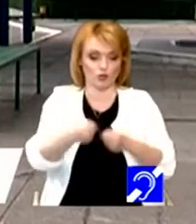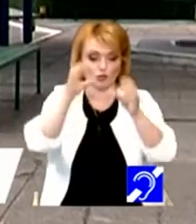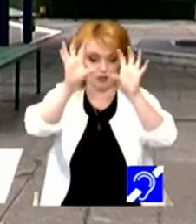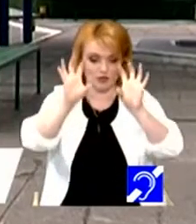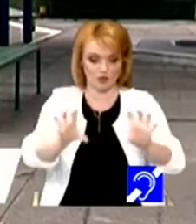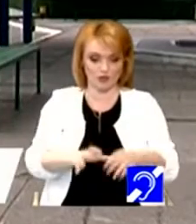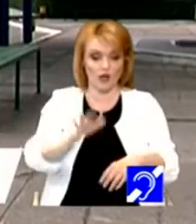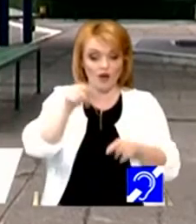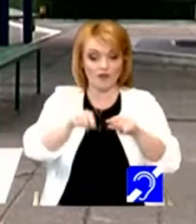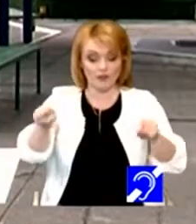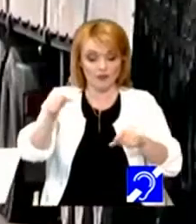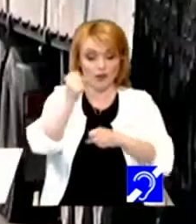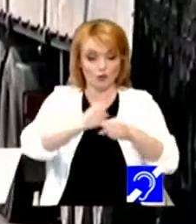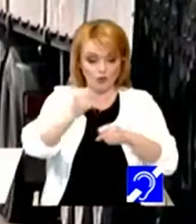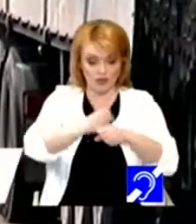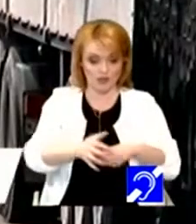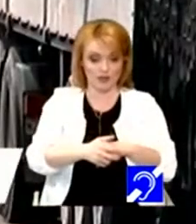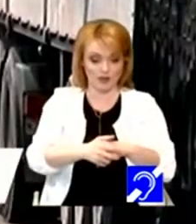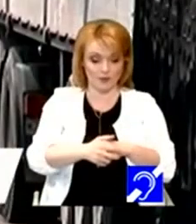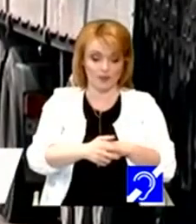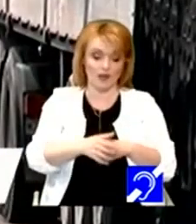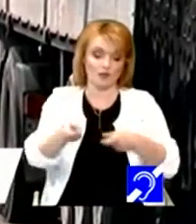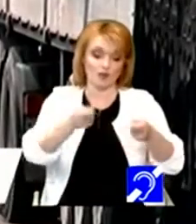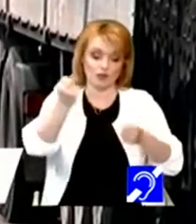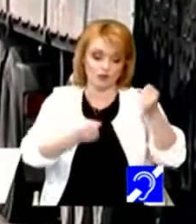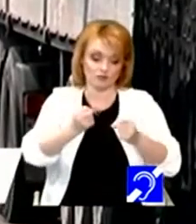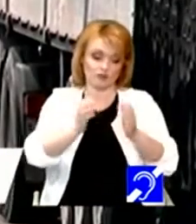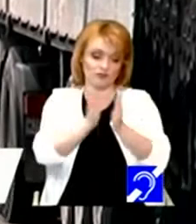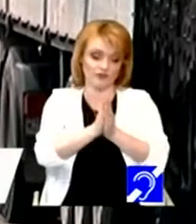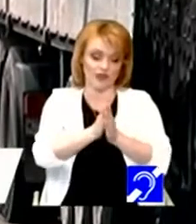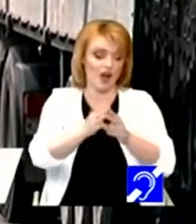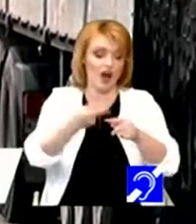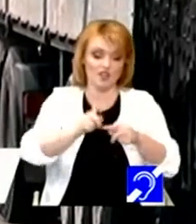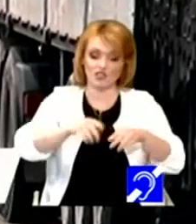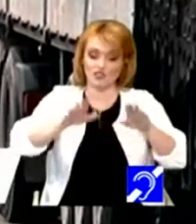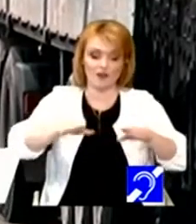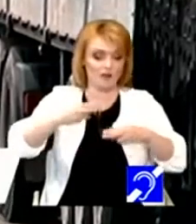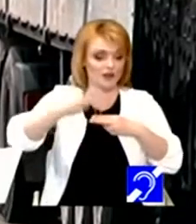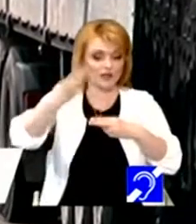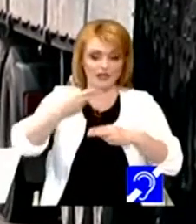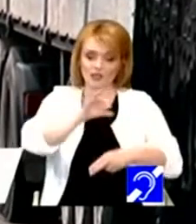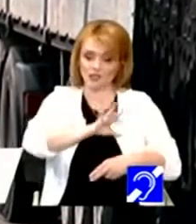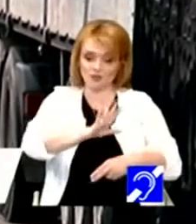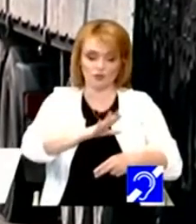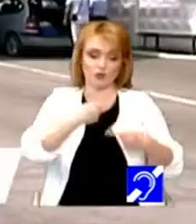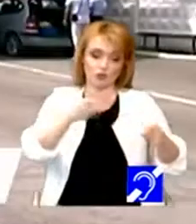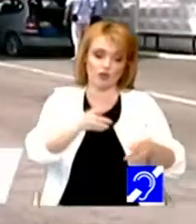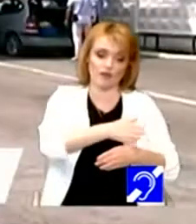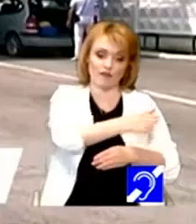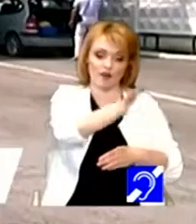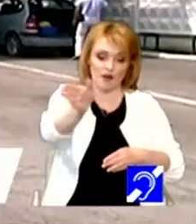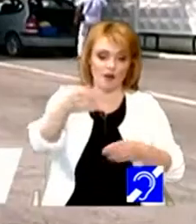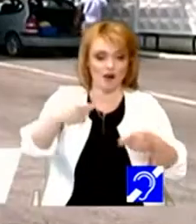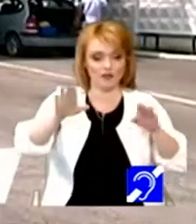Pe timpul lucrărilor, șoferii sunt îndemnați să evite acest punct de trecere și să le folosească pe cele de la Leușeni, Albița,